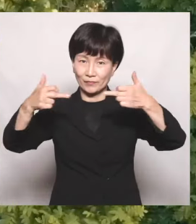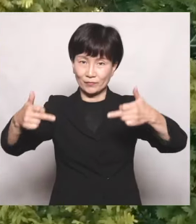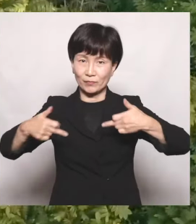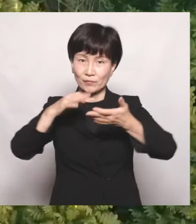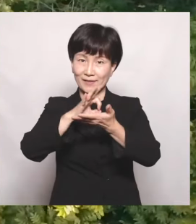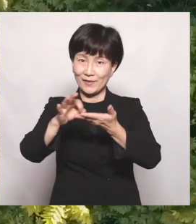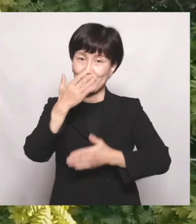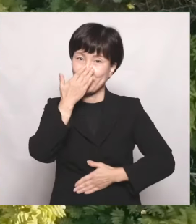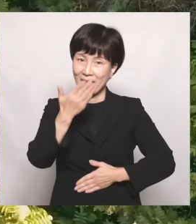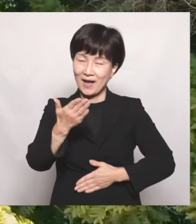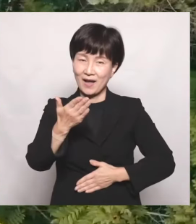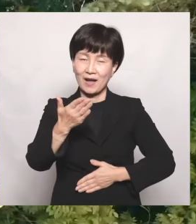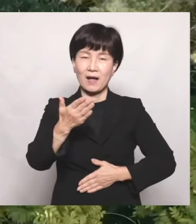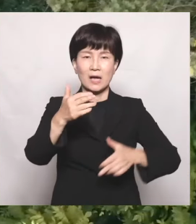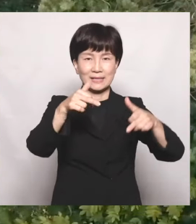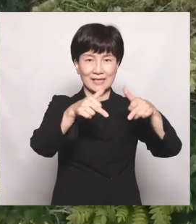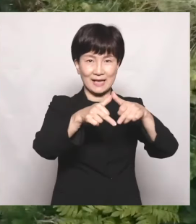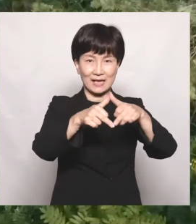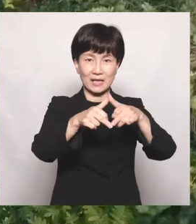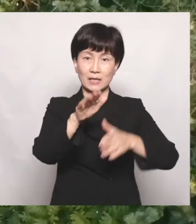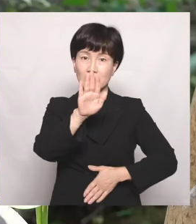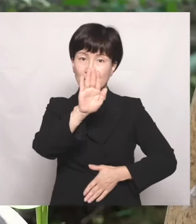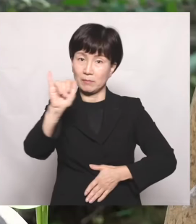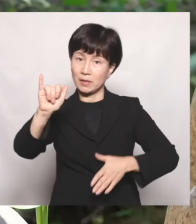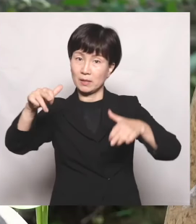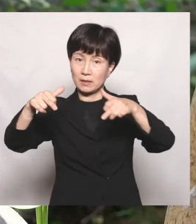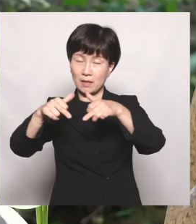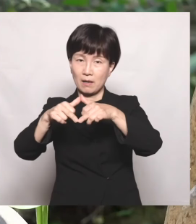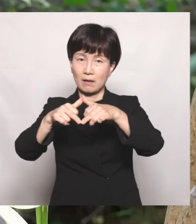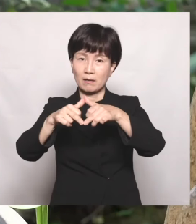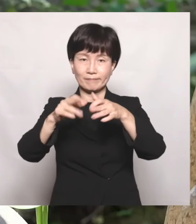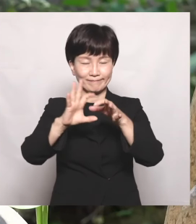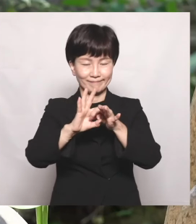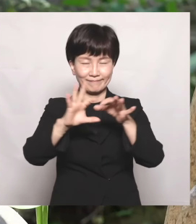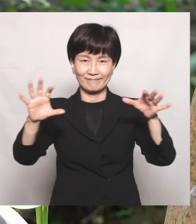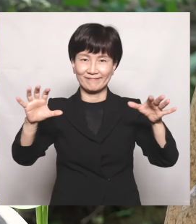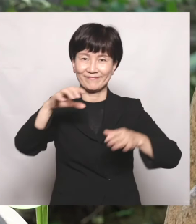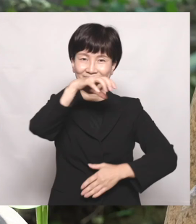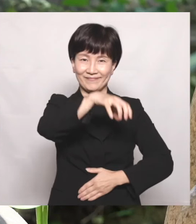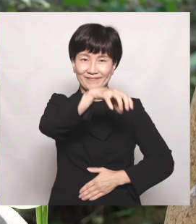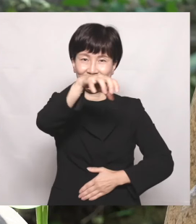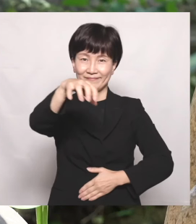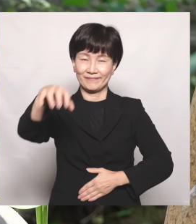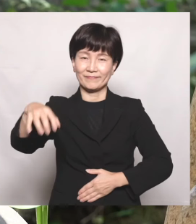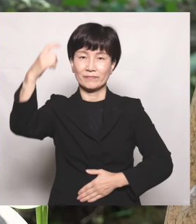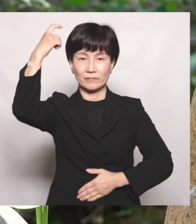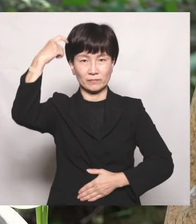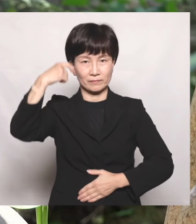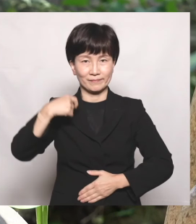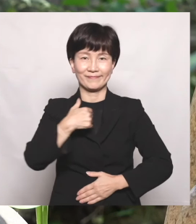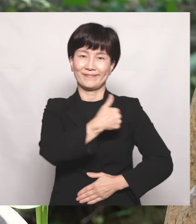얕은 언덕길은 장애인과 비장애인 모두 고스란히 그 넉넉함을 느끼기에